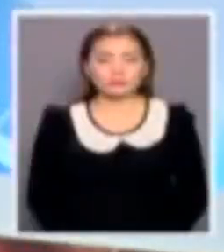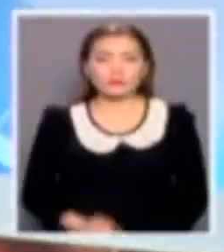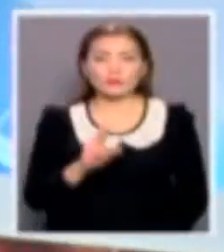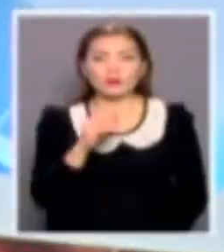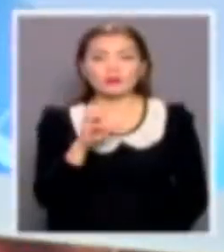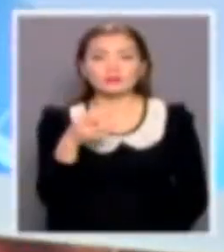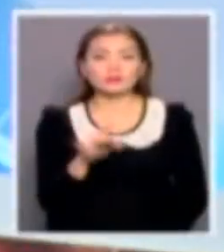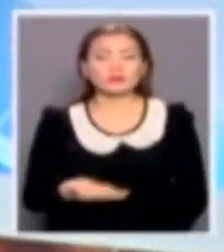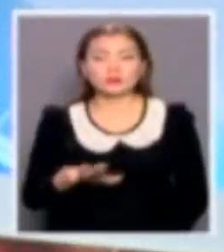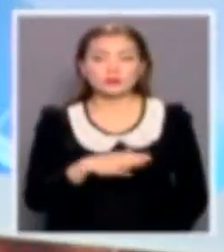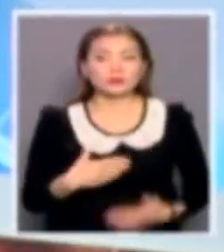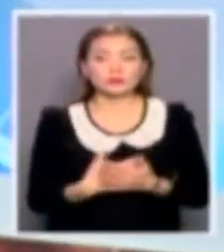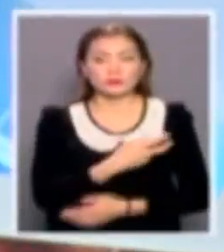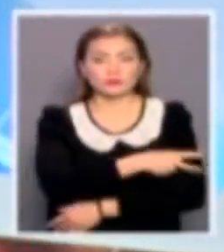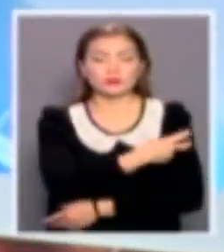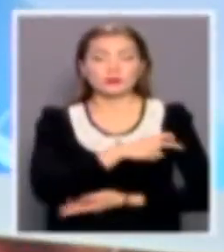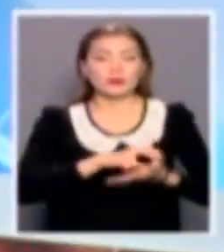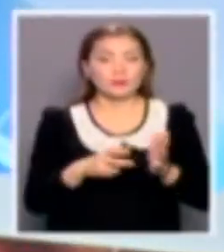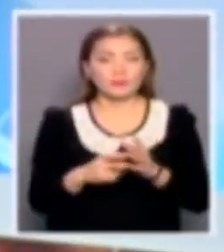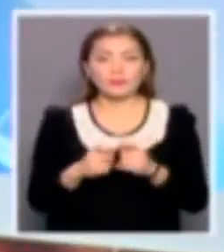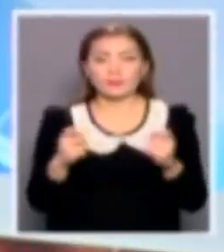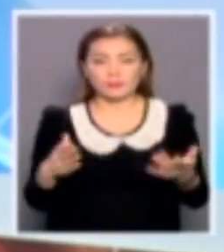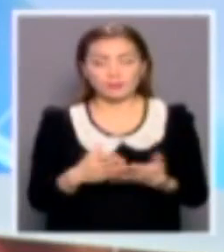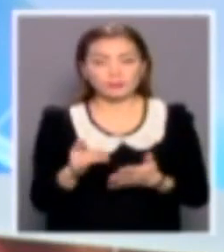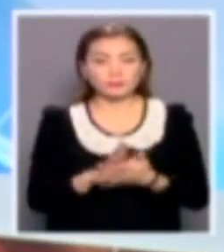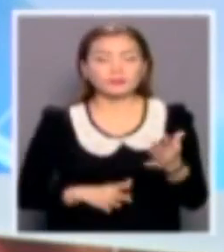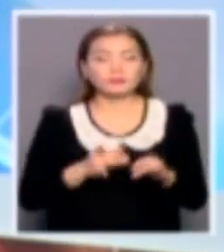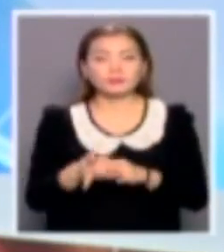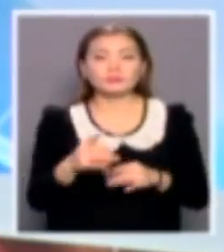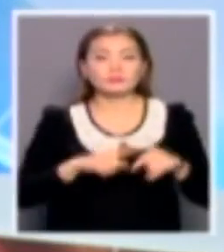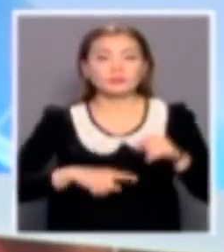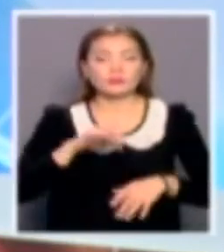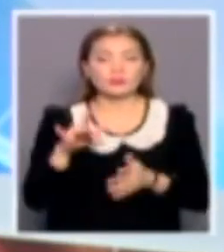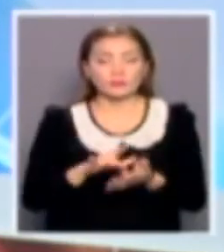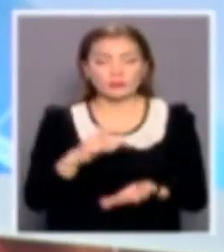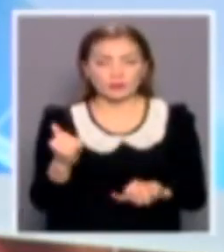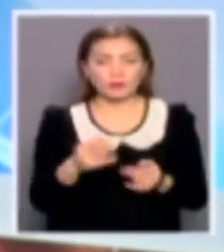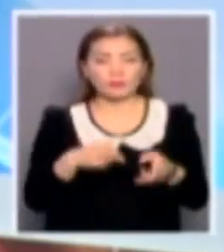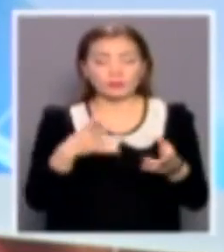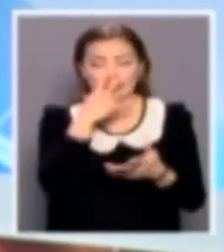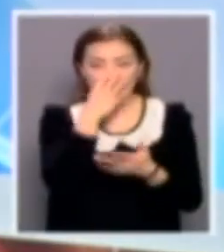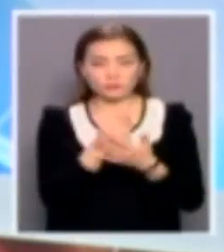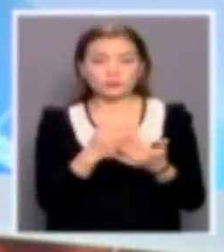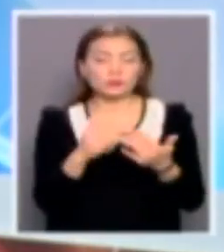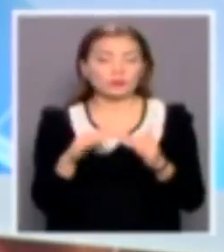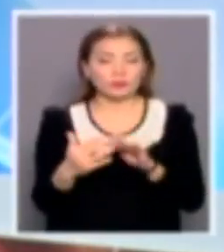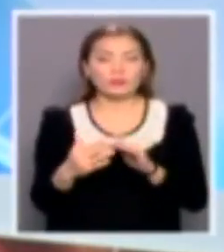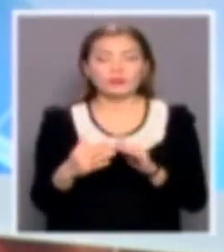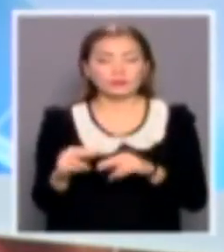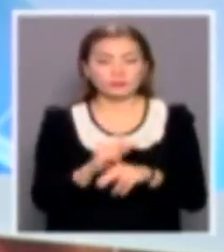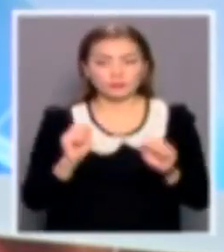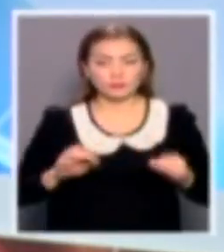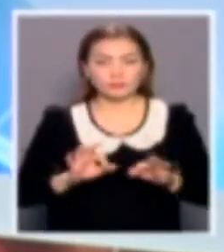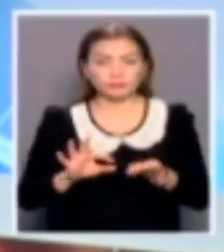Ақсай елді мекенде жаңа дәрігерлік амбулатория ашылды. Енді Шалғайдағы ағайын қала орталығына бармай-ақ ем-дом қабылдай алады.